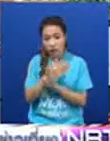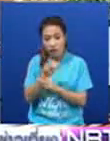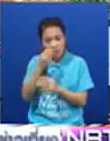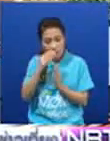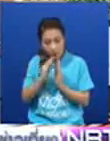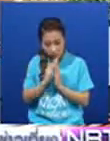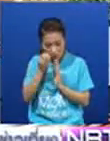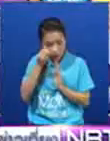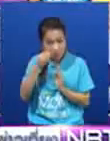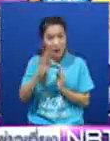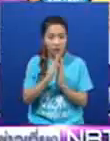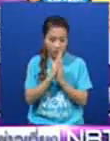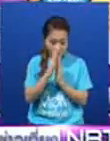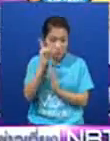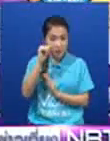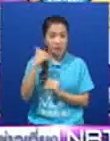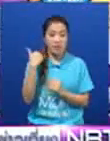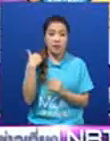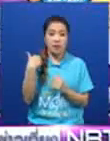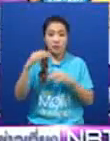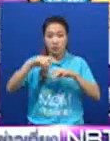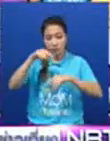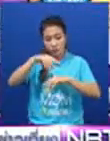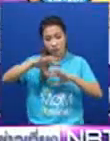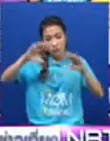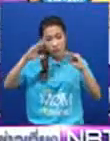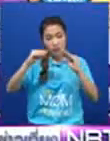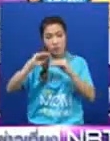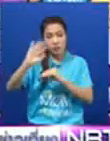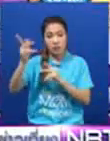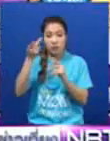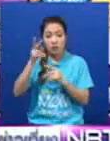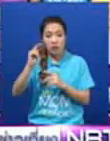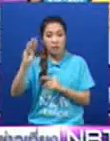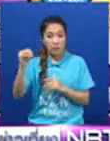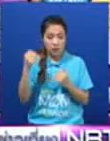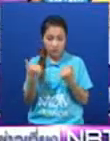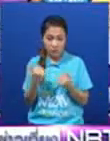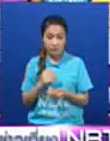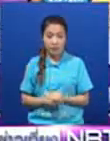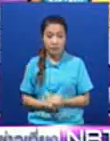หมดนี้ก็คือบรรยากาศที่เกิดขึ้นที่ทำเนียบรัฐบาลนะคะช่วงนี้เชิญกลับไปทางสถานีค่ะ ค่ะขอบคุณนะคะคุณปวีณา